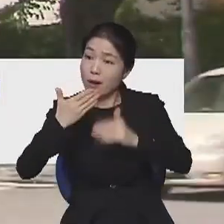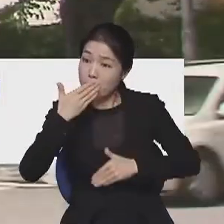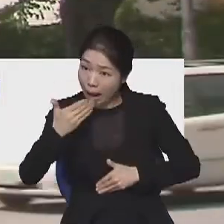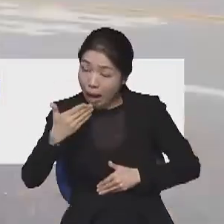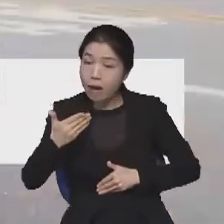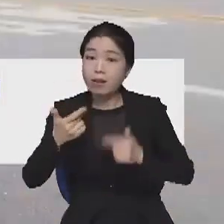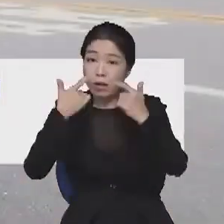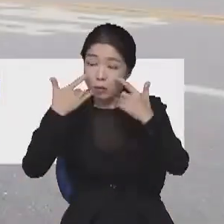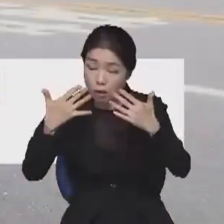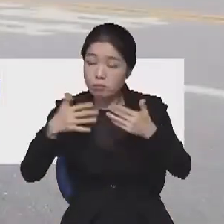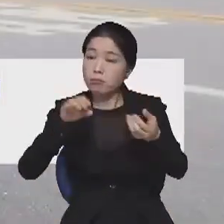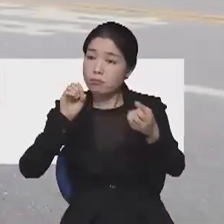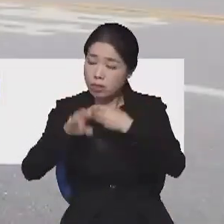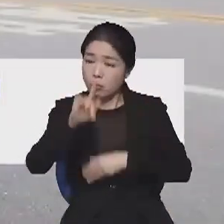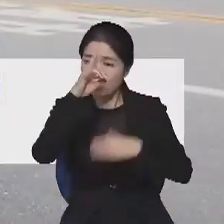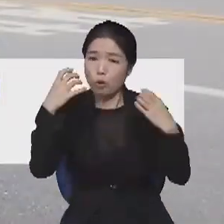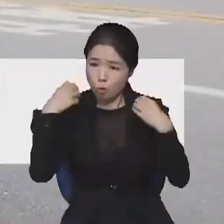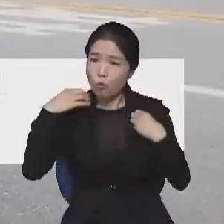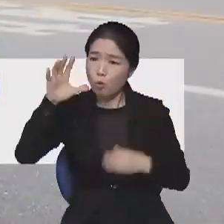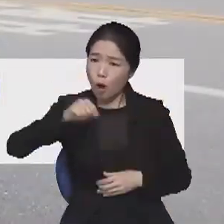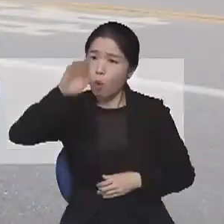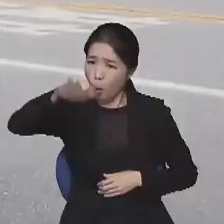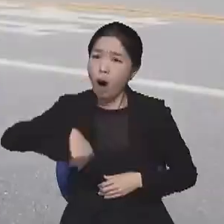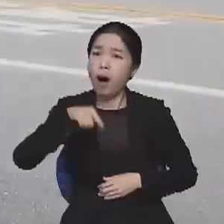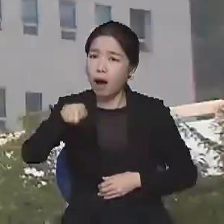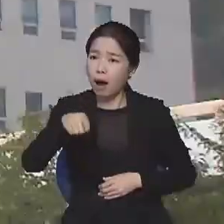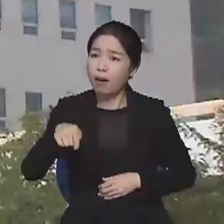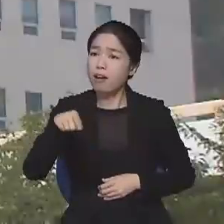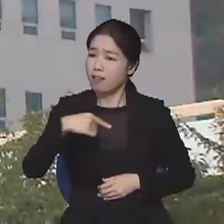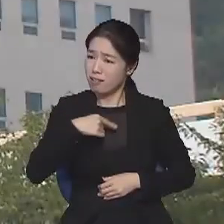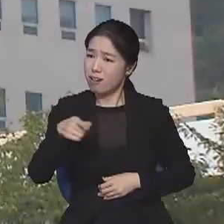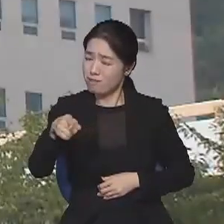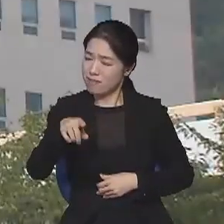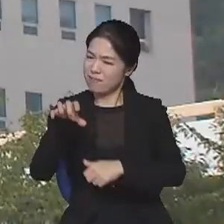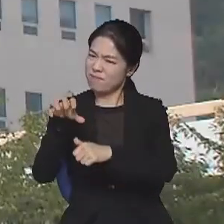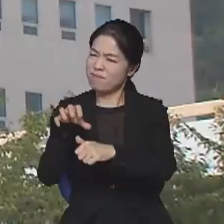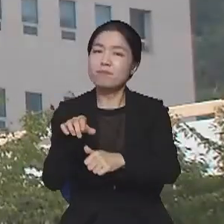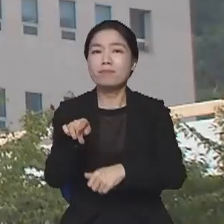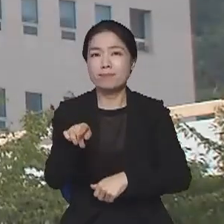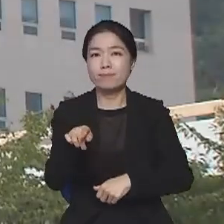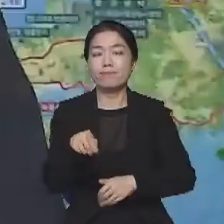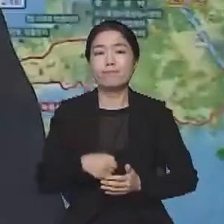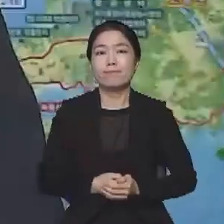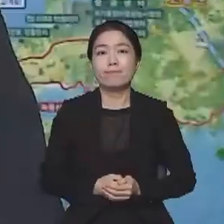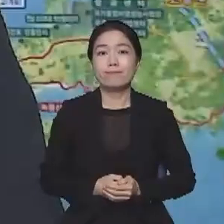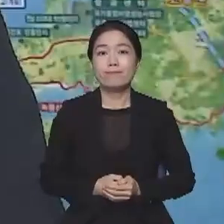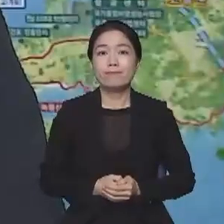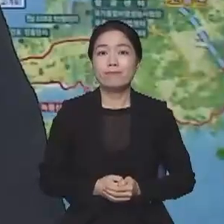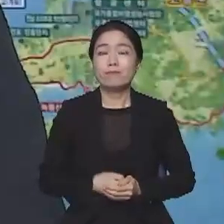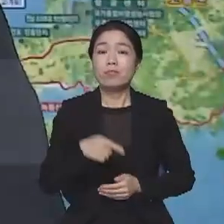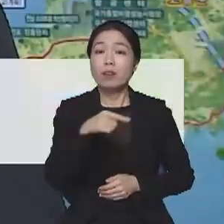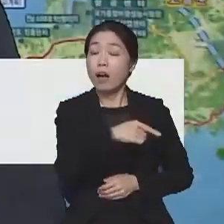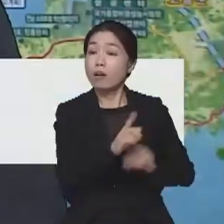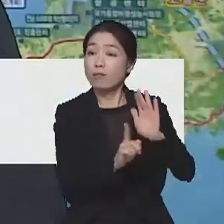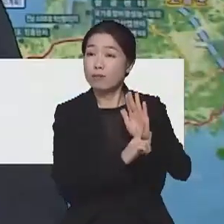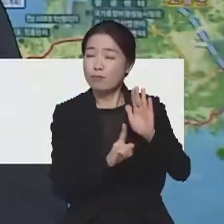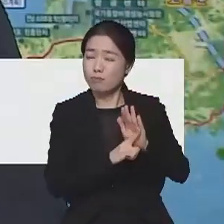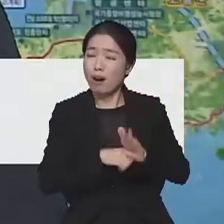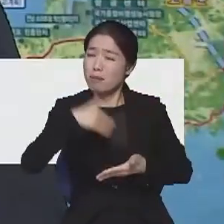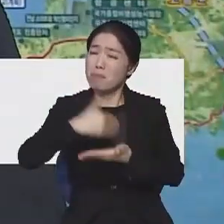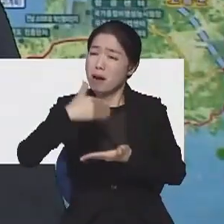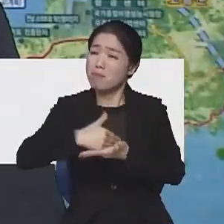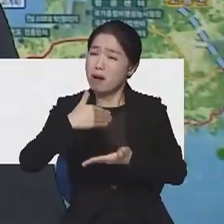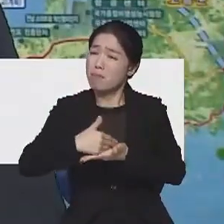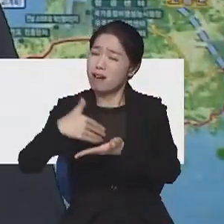확답을 정부로부터 받아오라며 참여를 거부하는 순천대를 압박했습니다. 전남도 공모를 철회를 요청하기